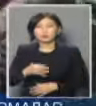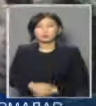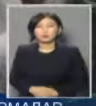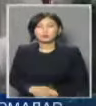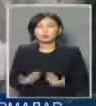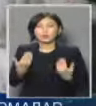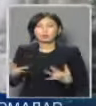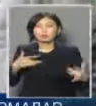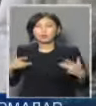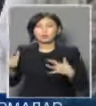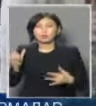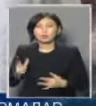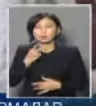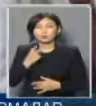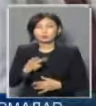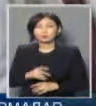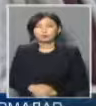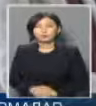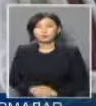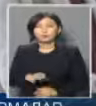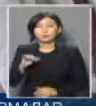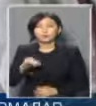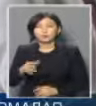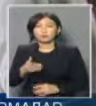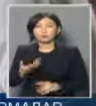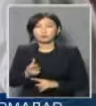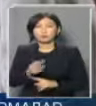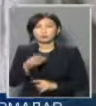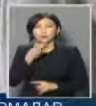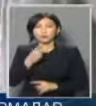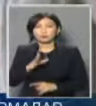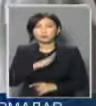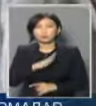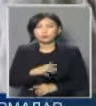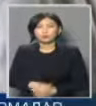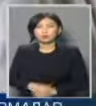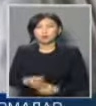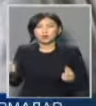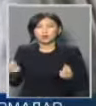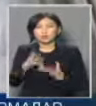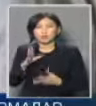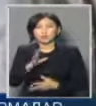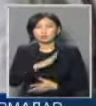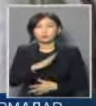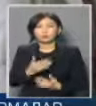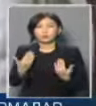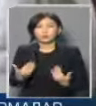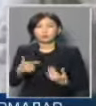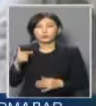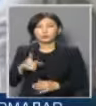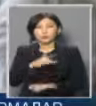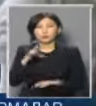Бүгінгі концертіміз көріп отырғанына Сарматовның бұдан да бұрын көріп жүрміз. Астанада да болып отыр. Міне бүгін